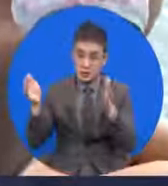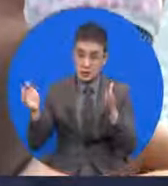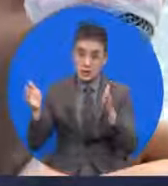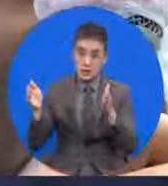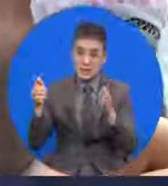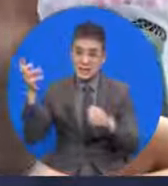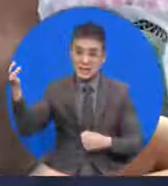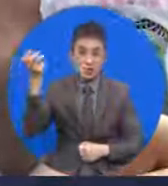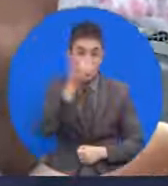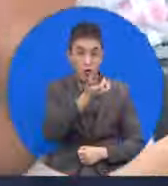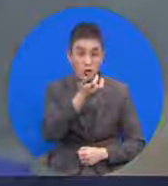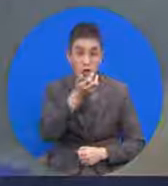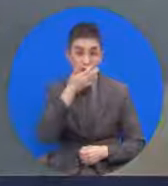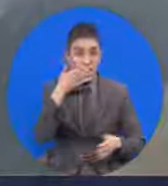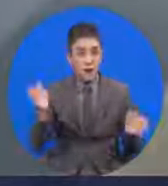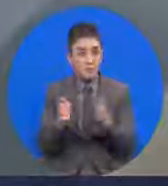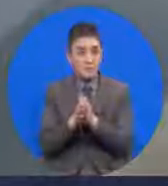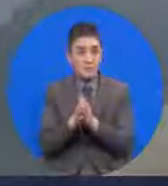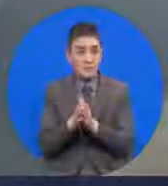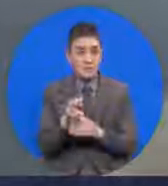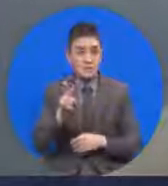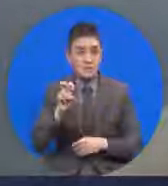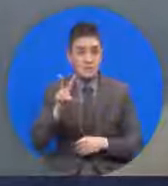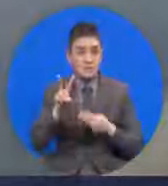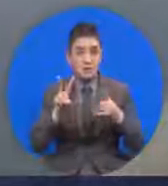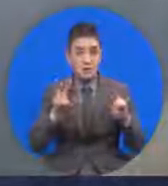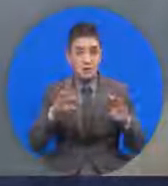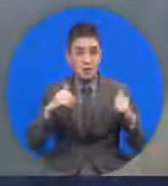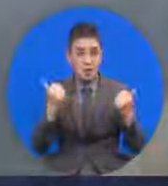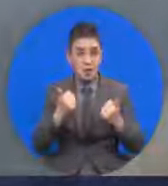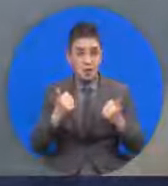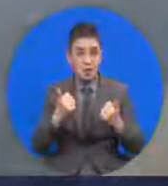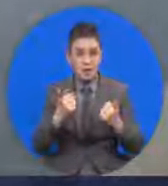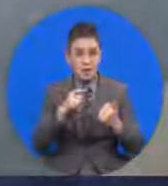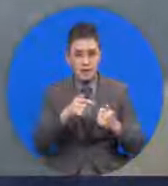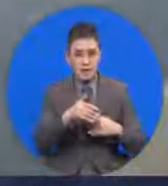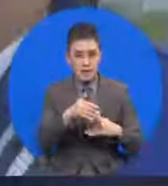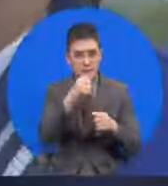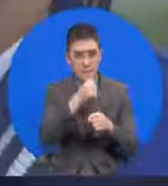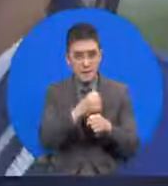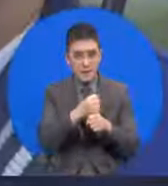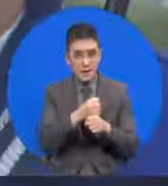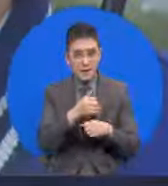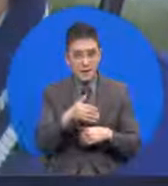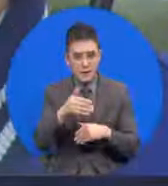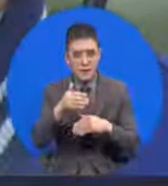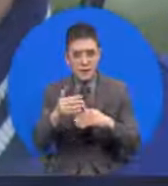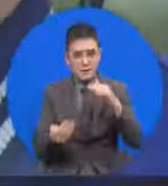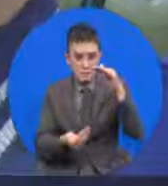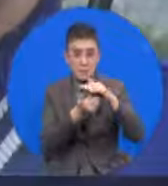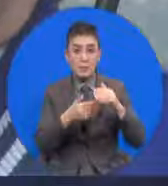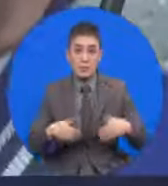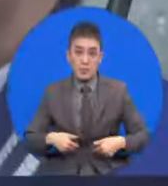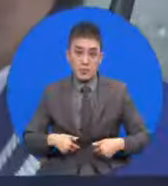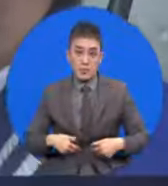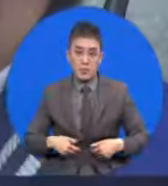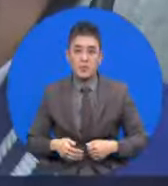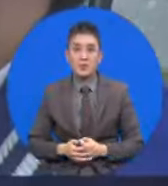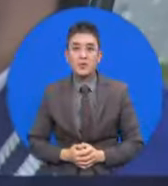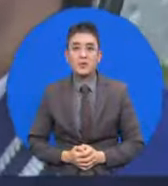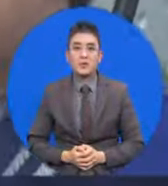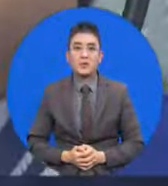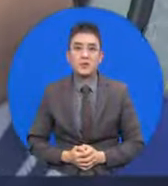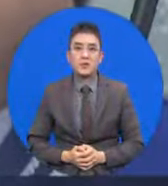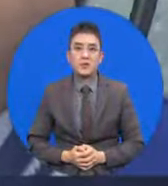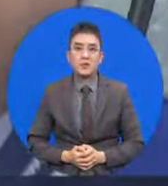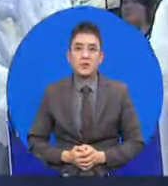것까지 좀 크게 22대 국회에서 오히려 상설특위를 만들어놓고 이뤄야 되는데 혹여 제가 이제 노파심에서 드린